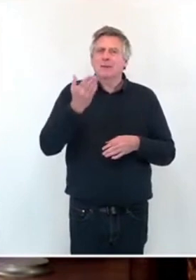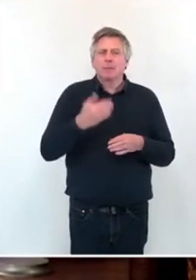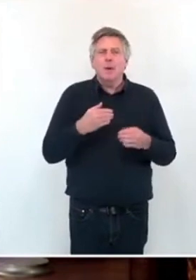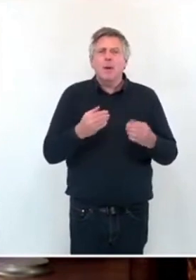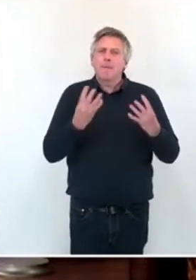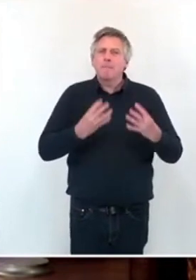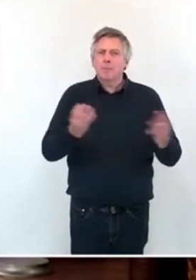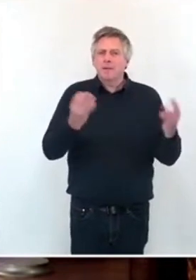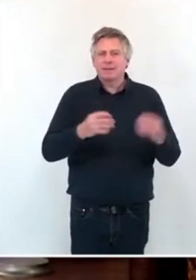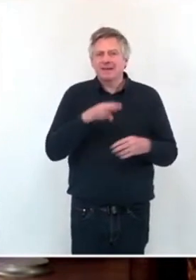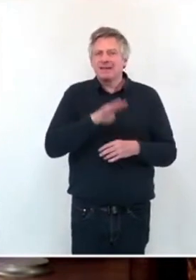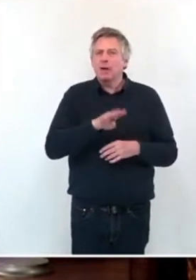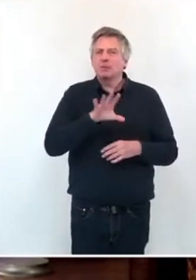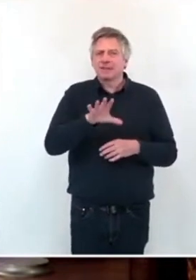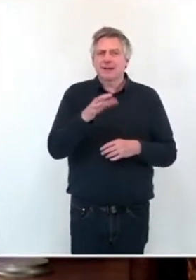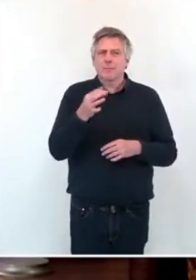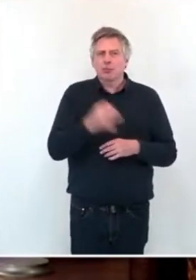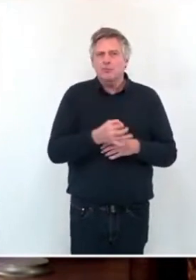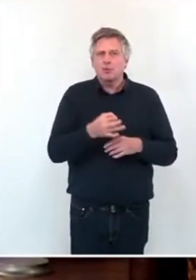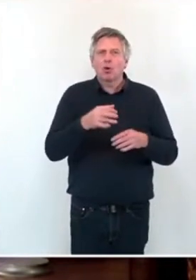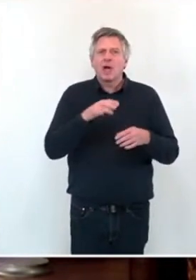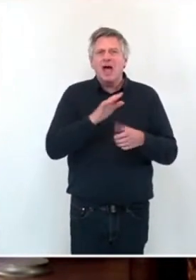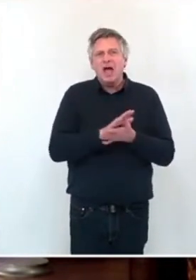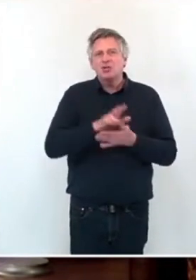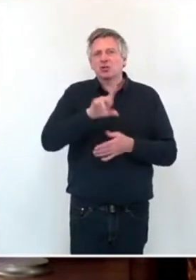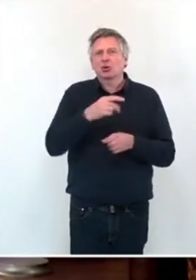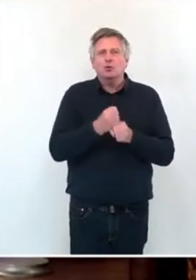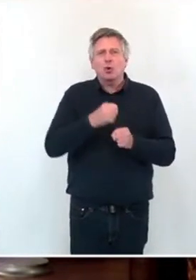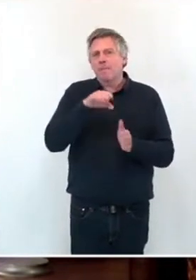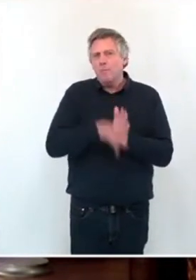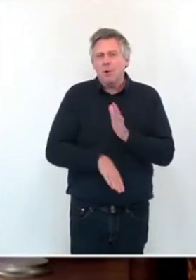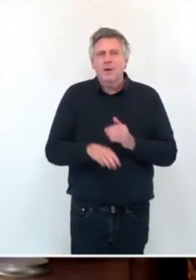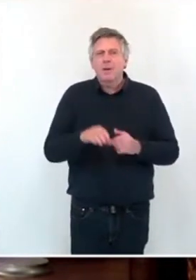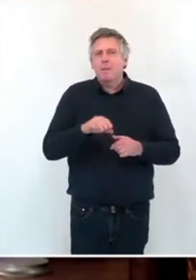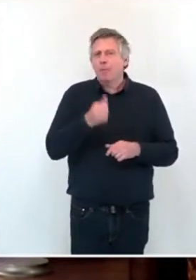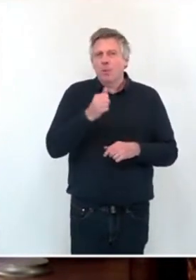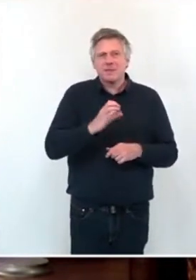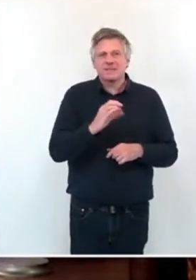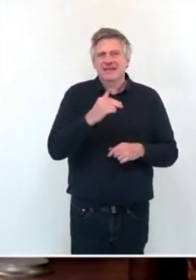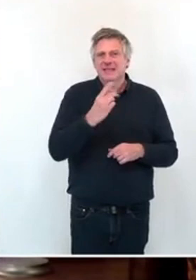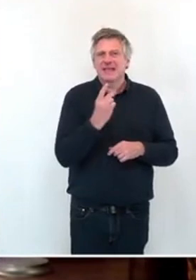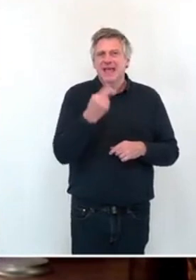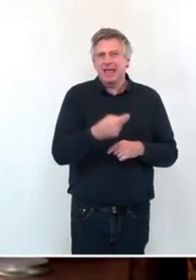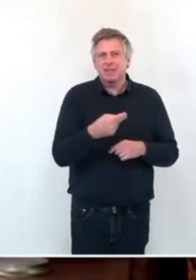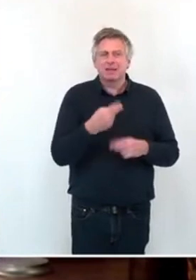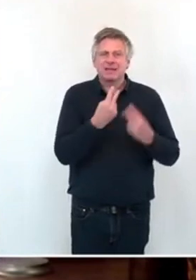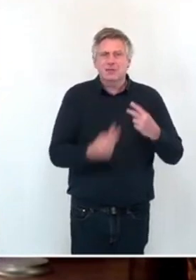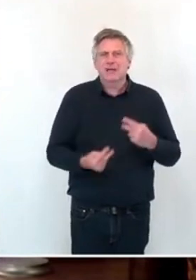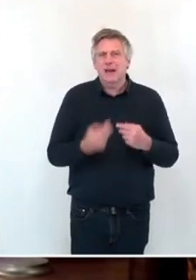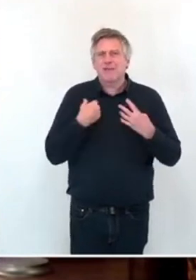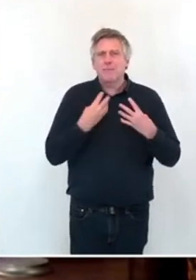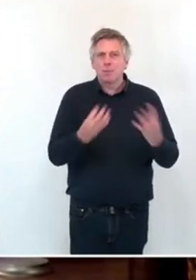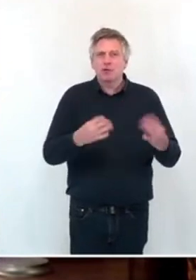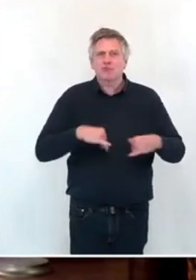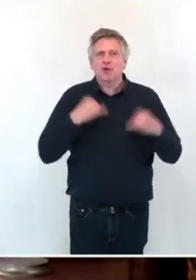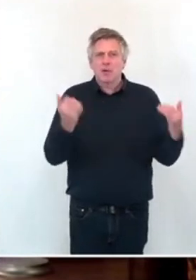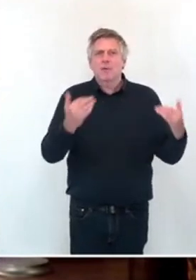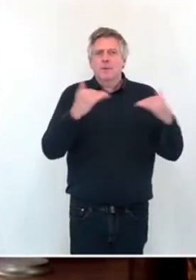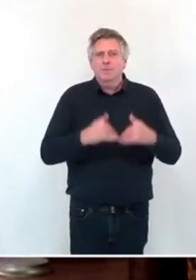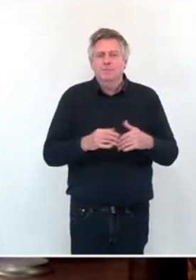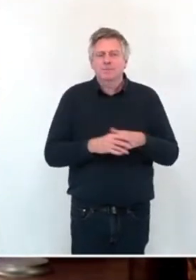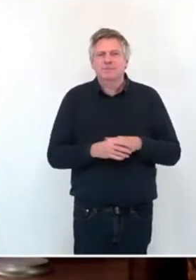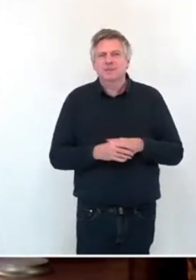dont 45% à moins de 30 ans, ce qui en fait le premier CDN au niveau national en matière de public jeune. Le fort